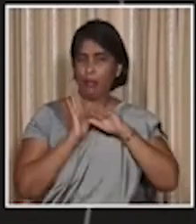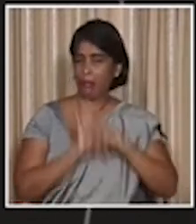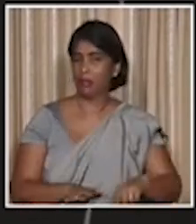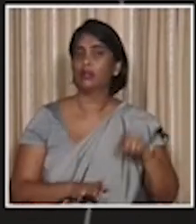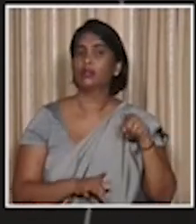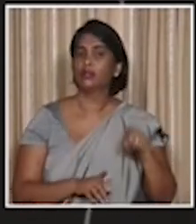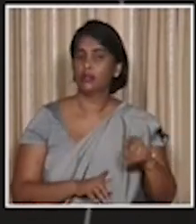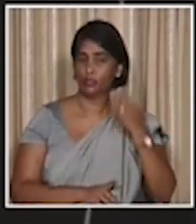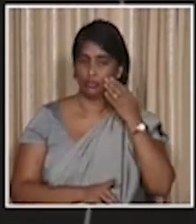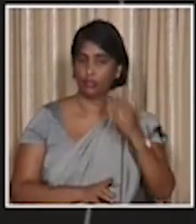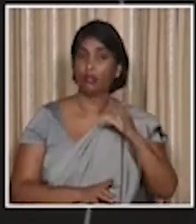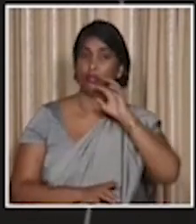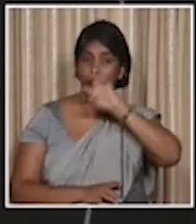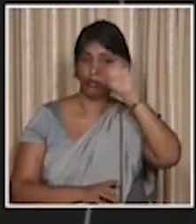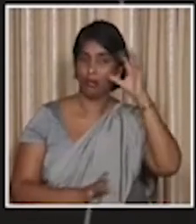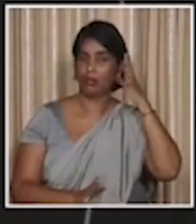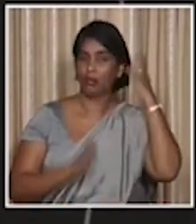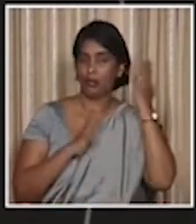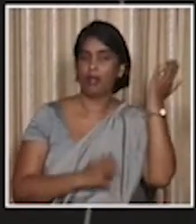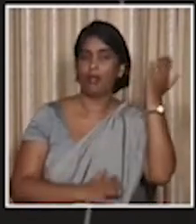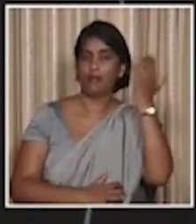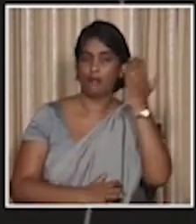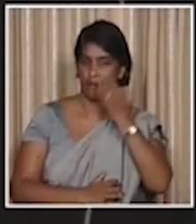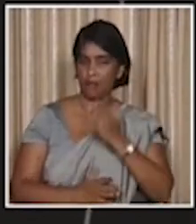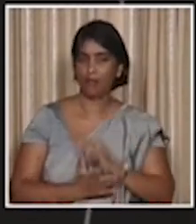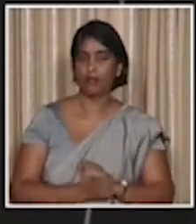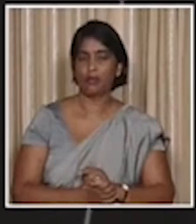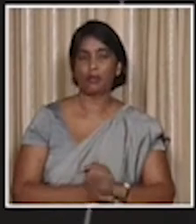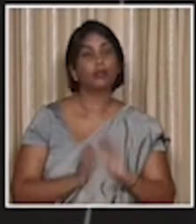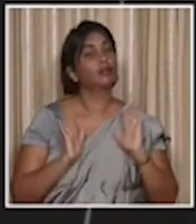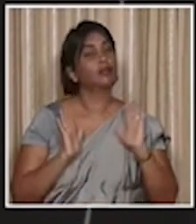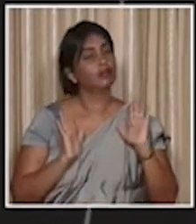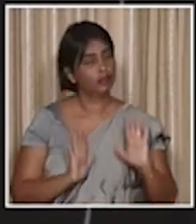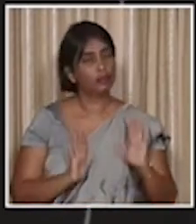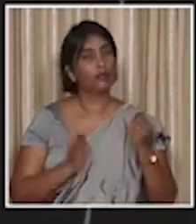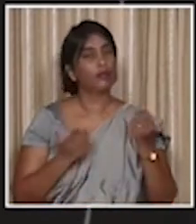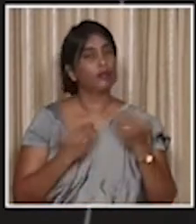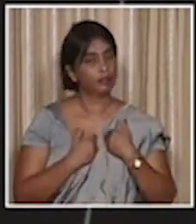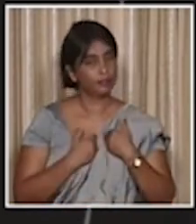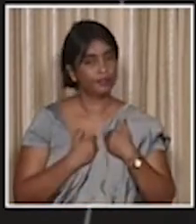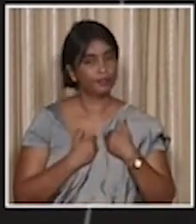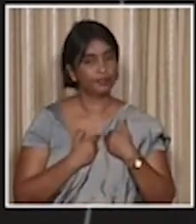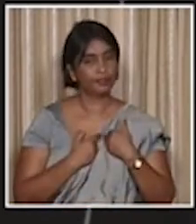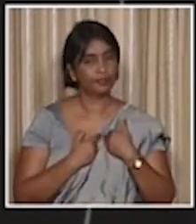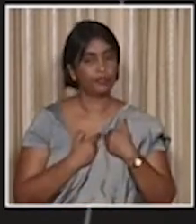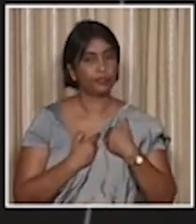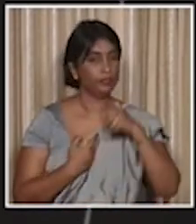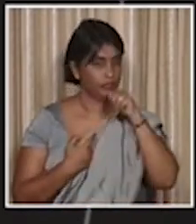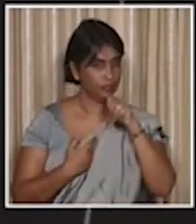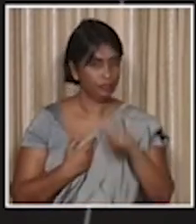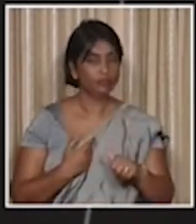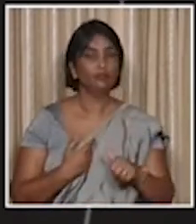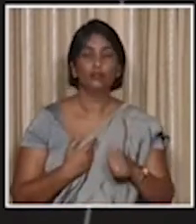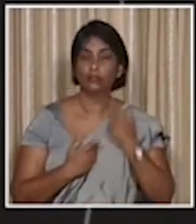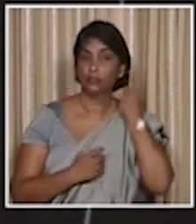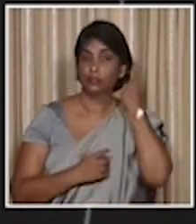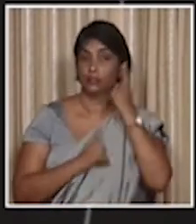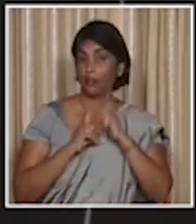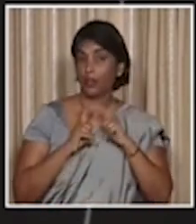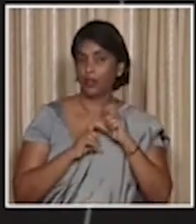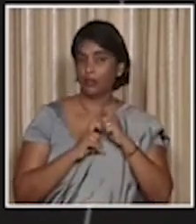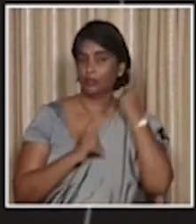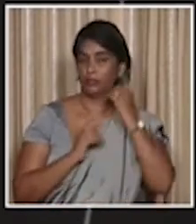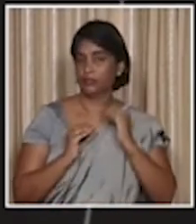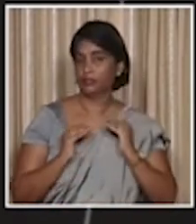tattweka salakana tawat ratawal loke tienawa. Namut Api, ඇත්තටම සාක්ෂරතාවෙන්